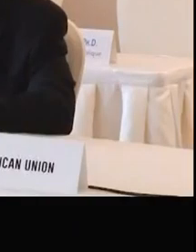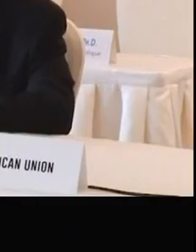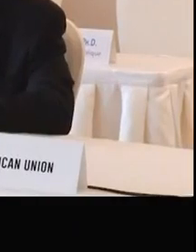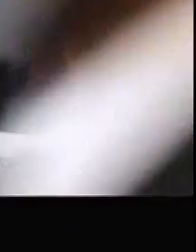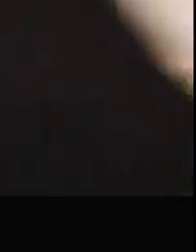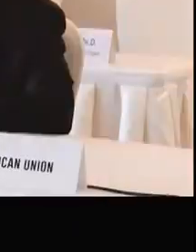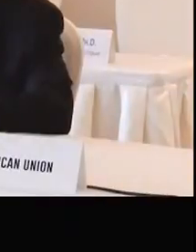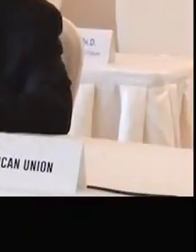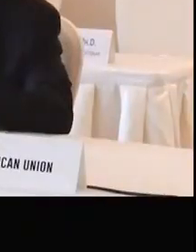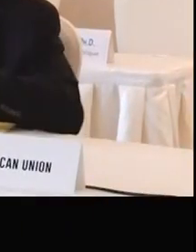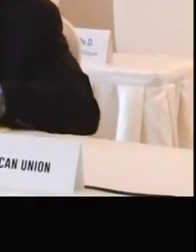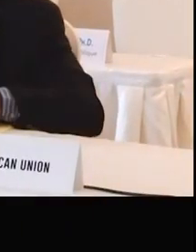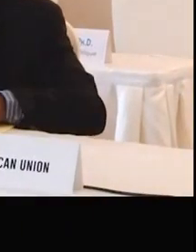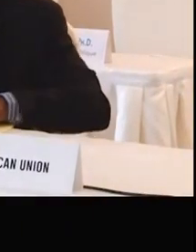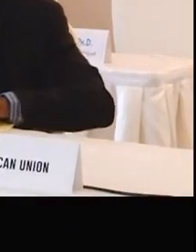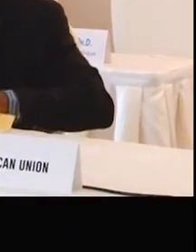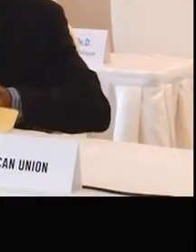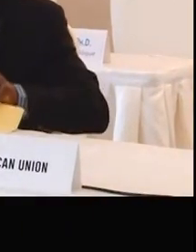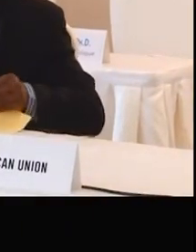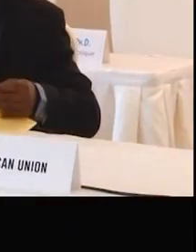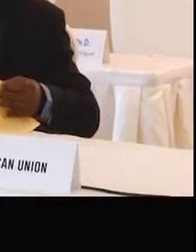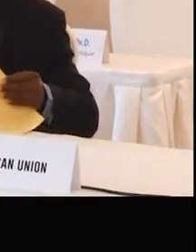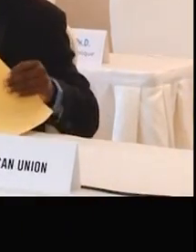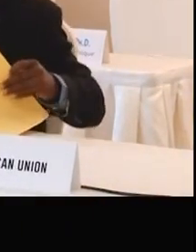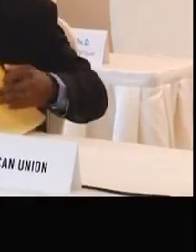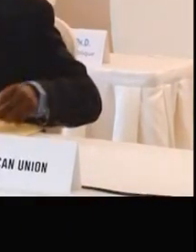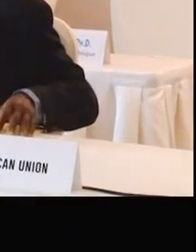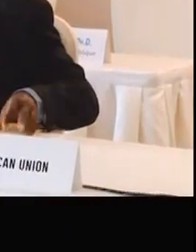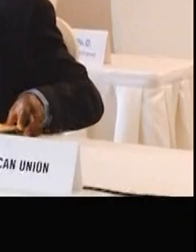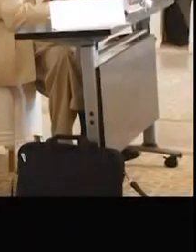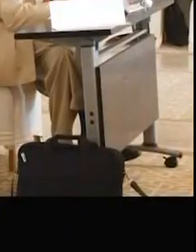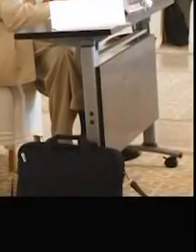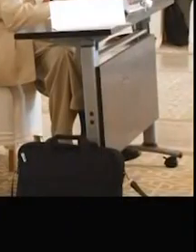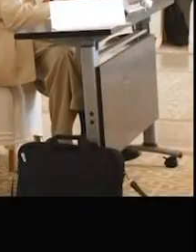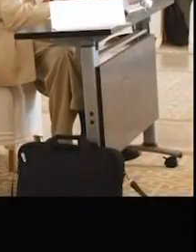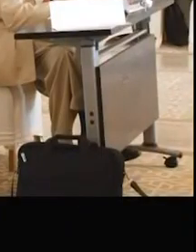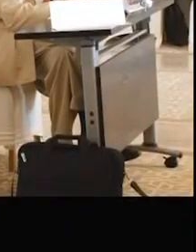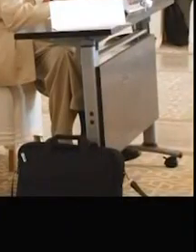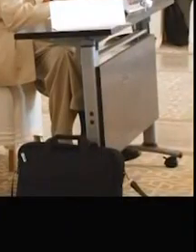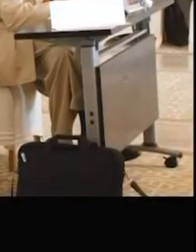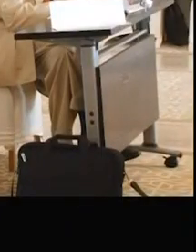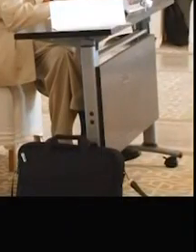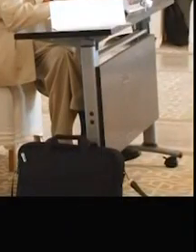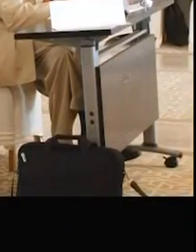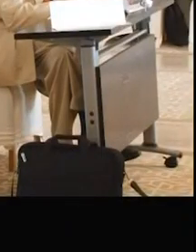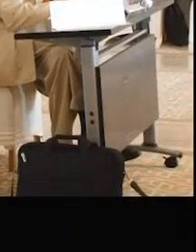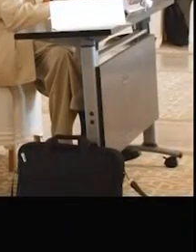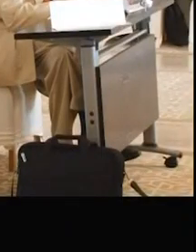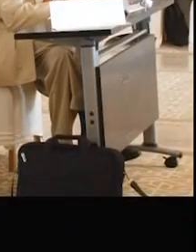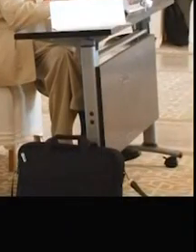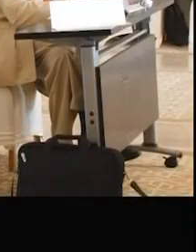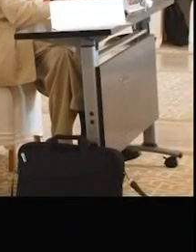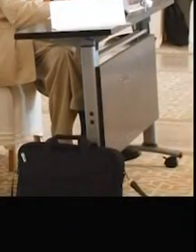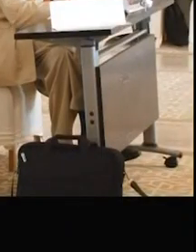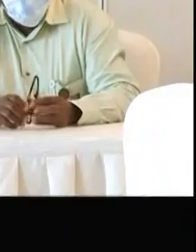le commissaire politique paix et sécurité en coller à dérouiller du panel d'accompagnement de la mandature du